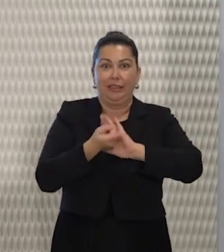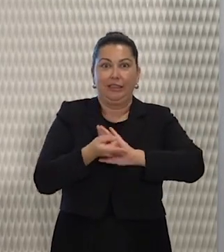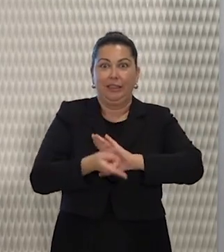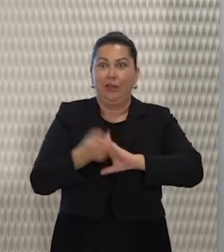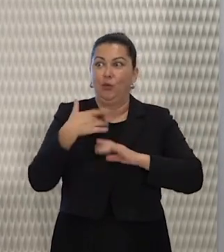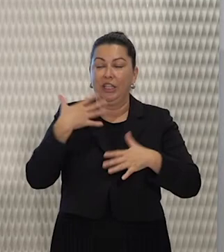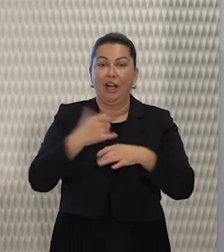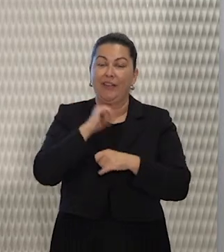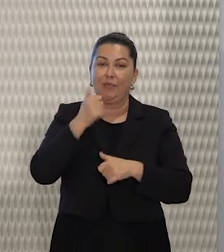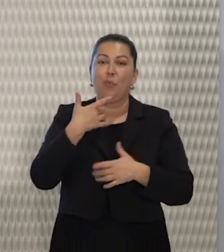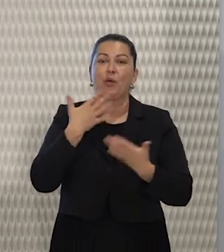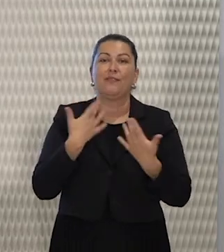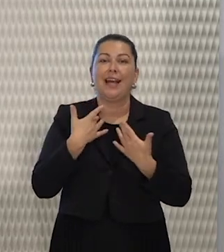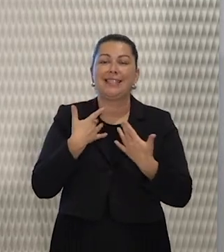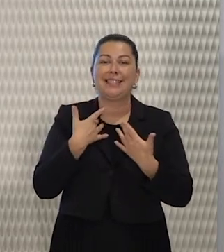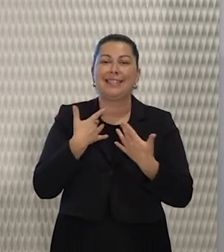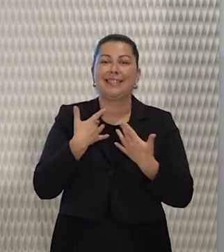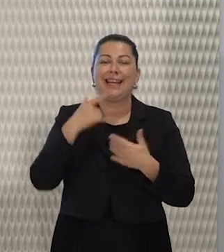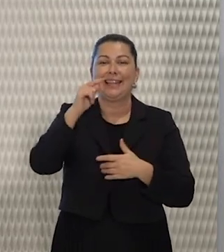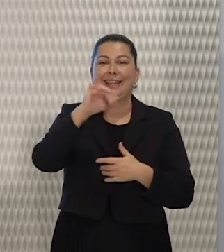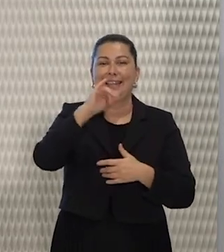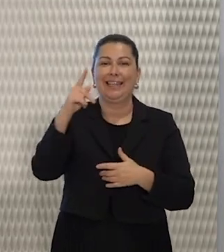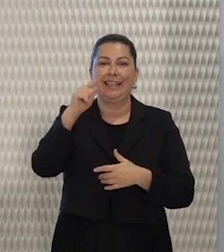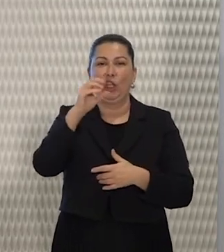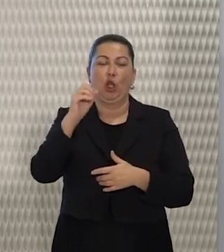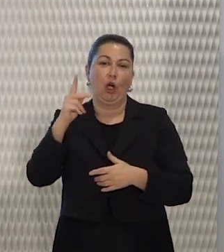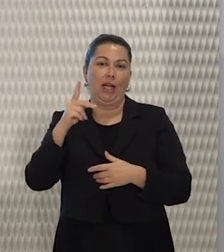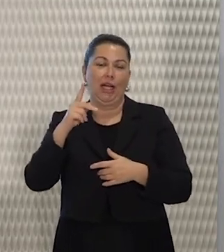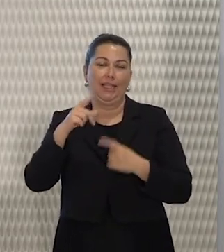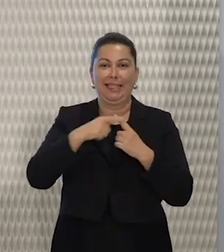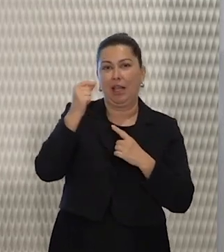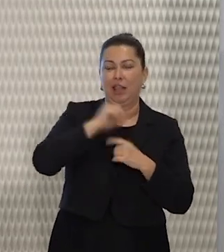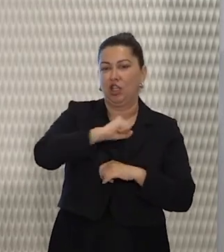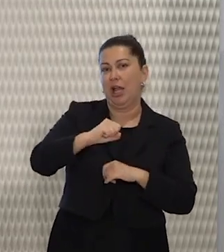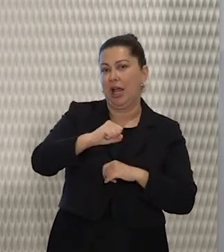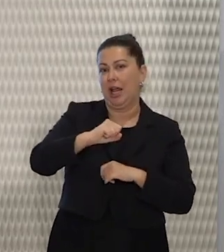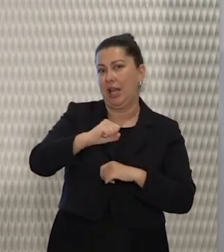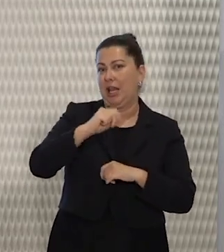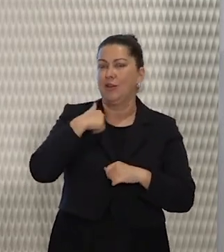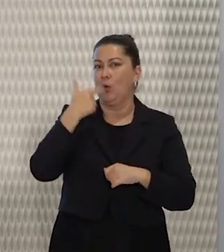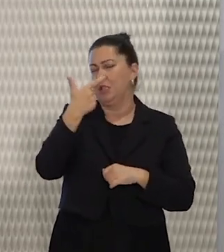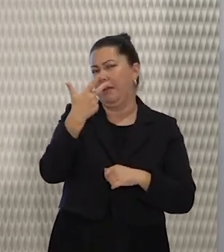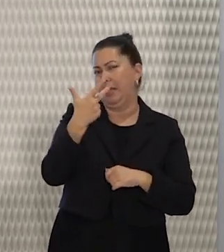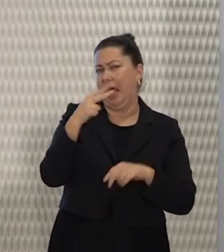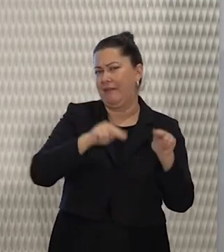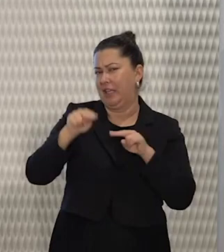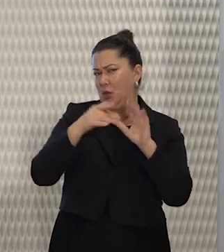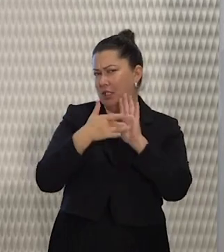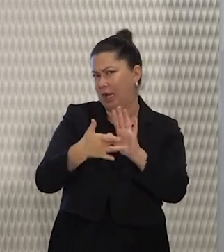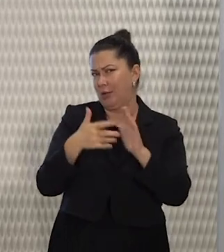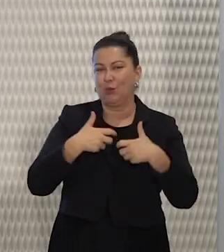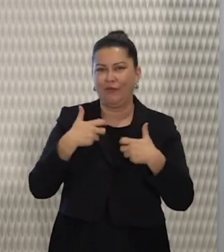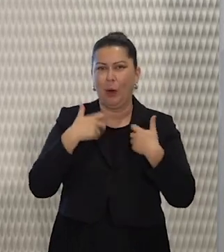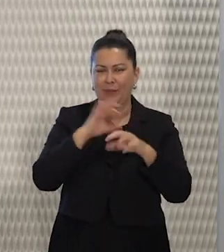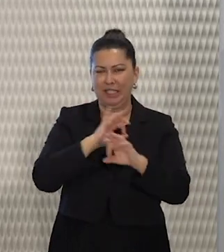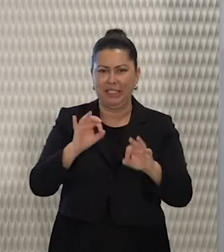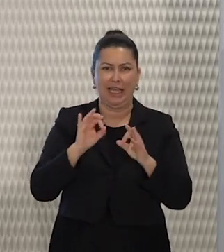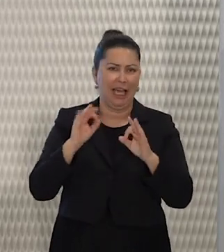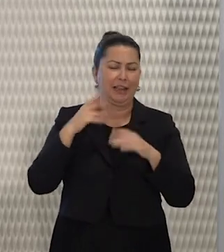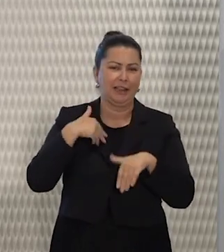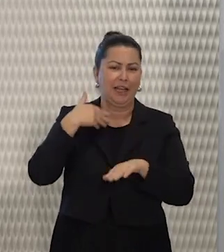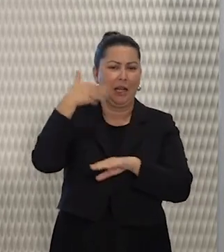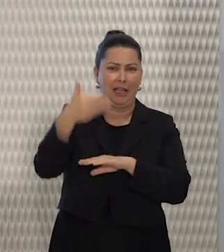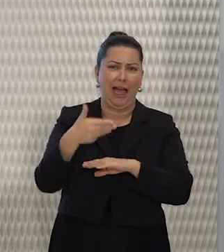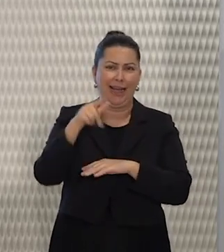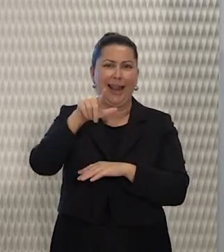jetzt im TikTok-Stil meine Präsentation, damit wir in 10 Minuten durch sind. Es kommen noch 2, 3 Videos und ich freue mich, wenn wir dann abschließend, vor